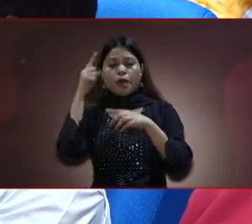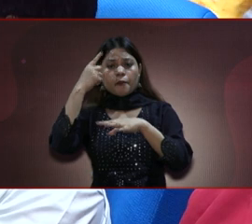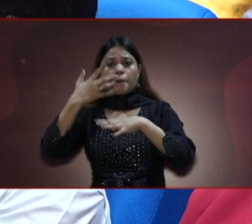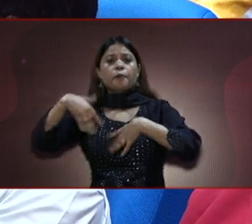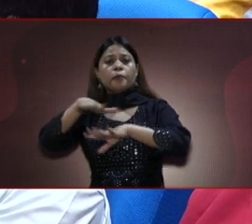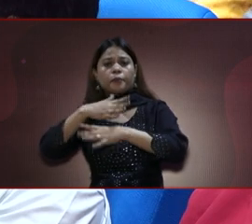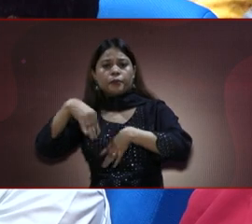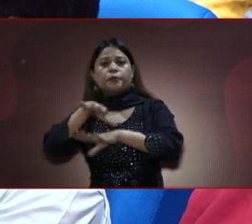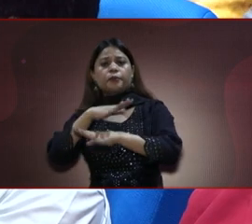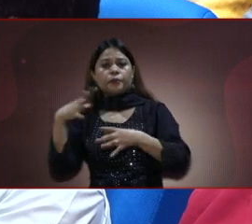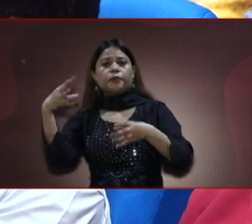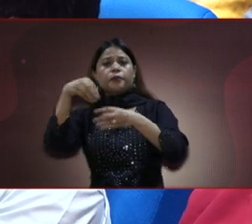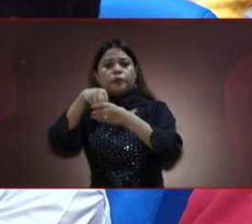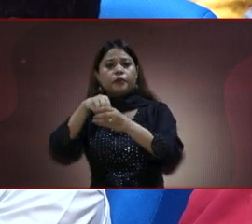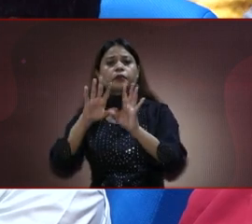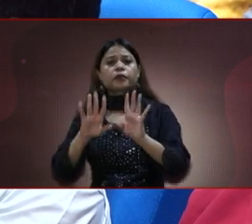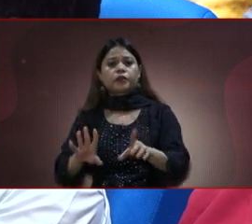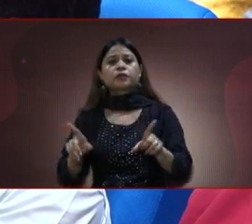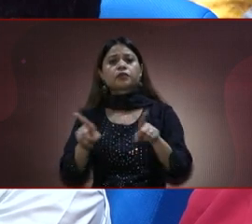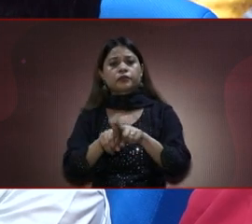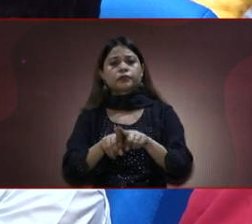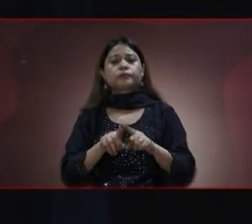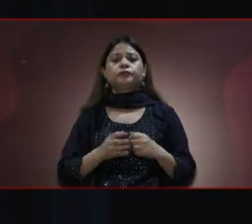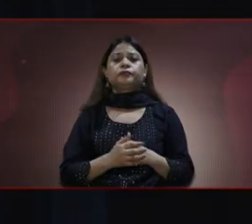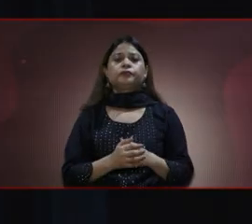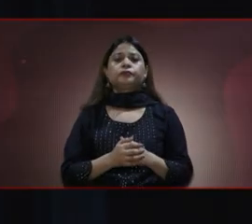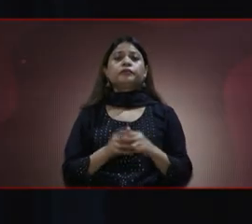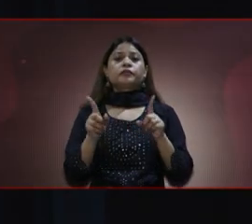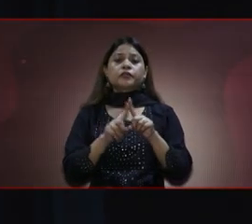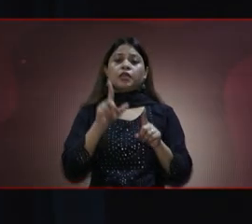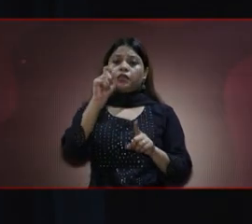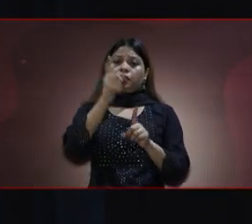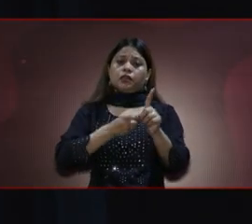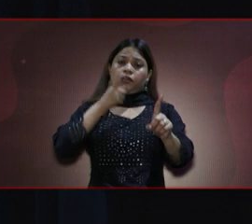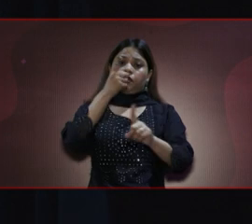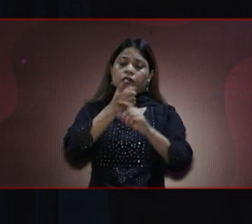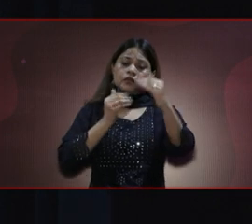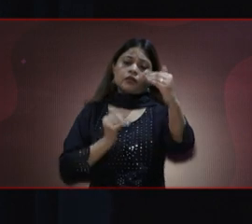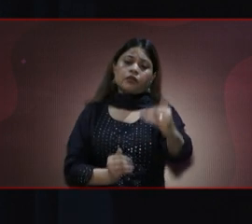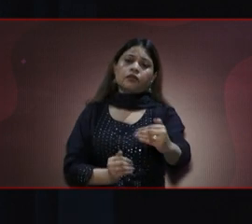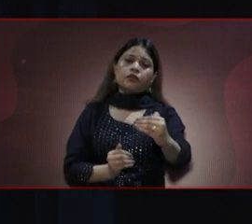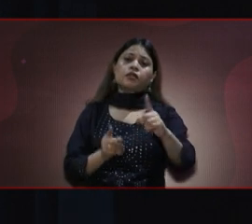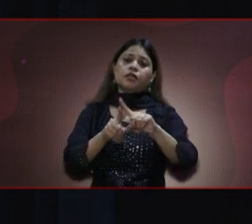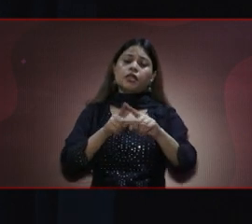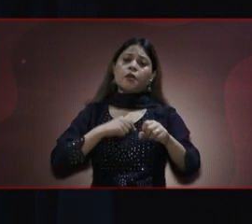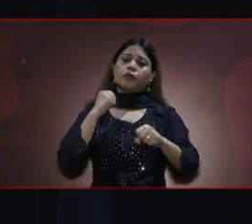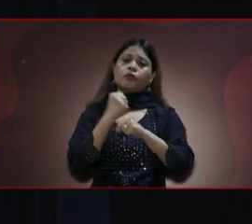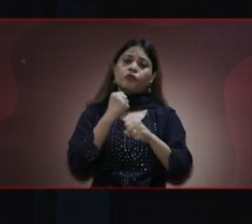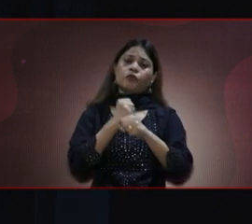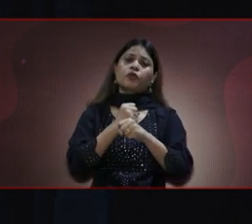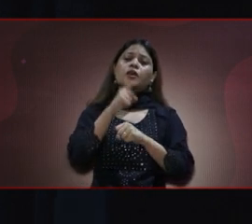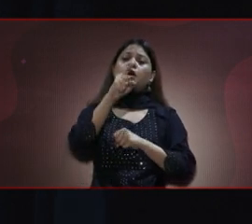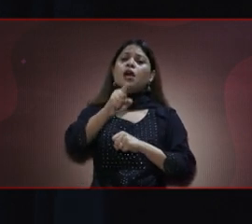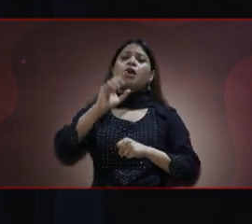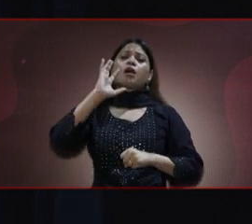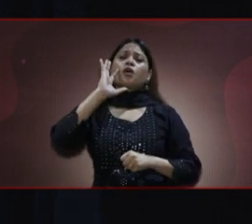बार ये दिस इज़ द 5th ईयर, और हम पिछले 10 साल में हमारी सरकार की एक प्रायोरिटी